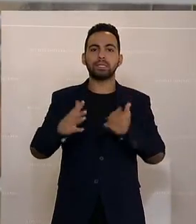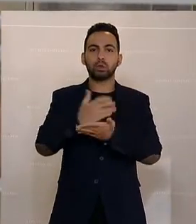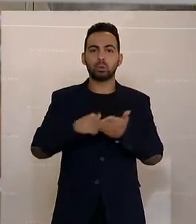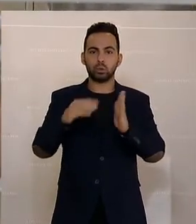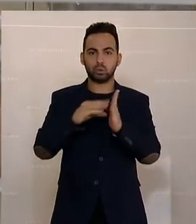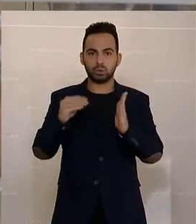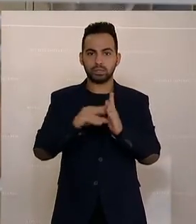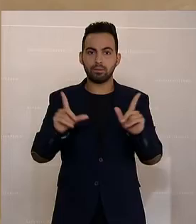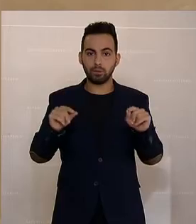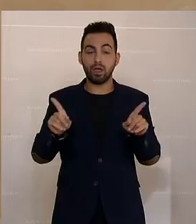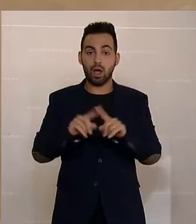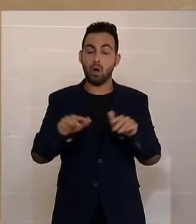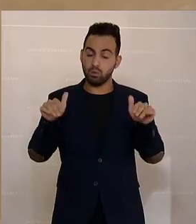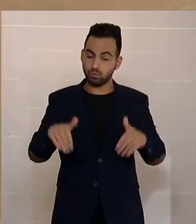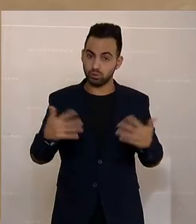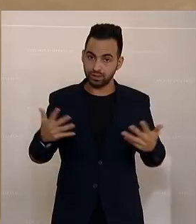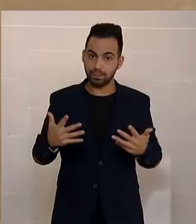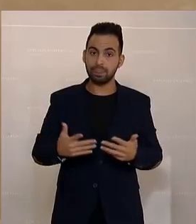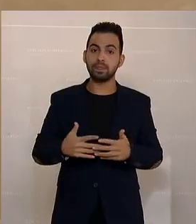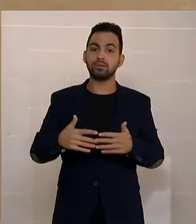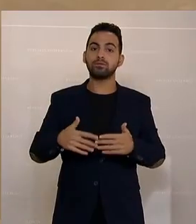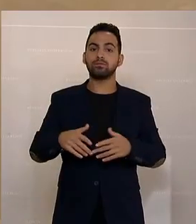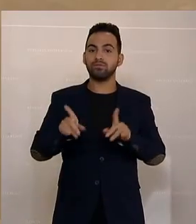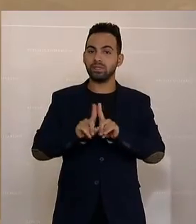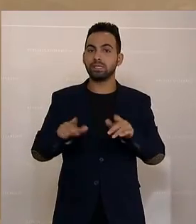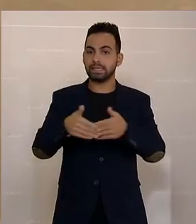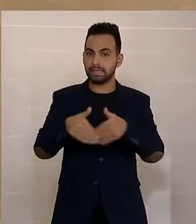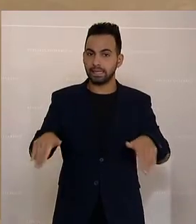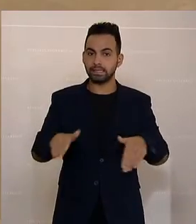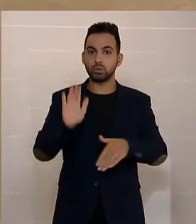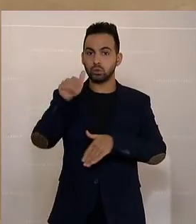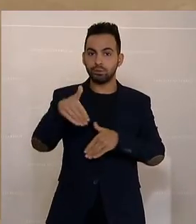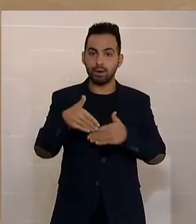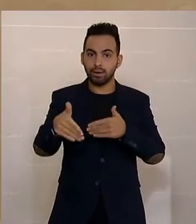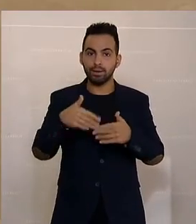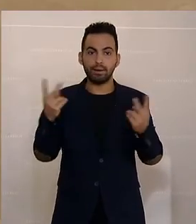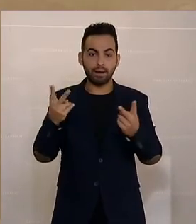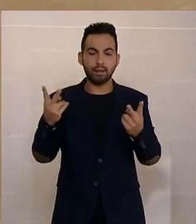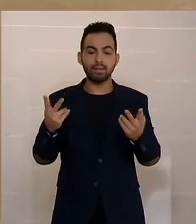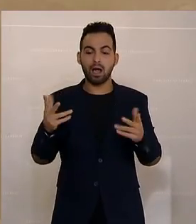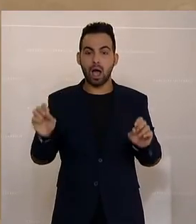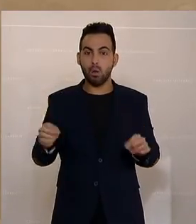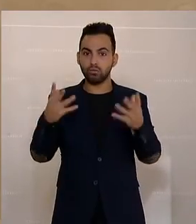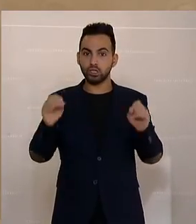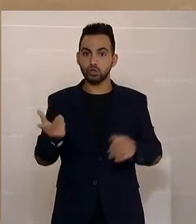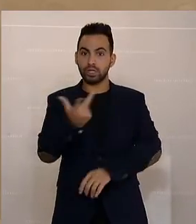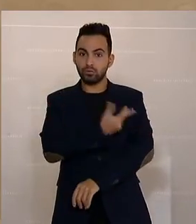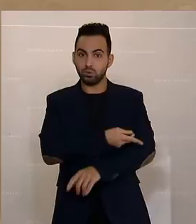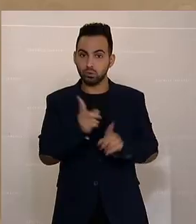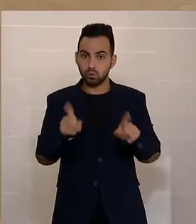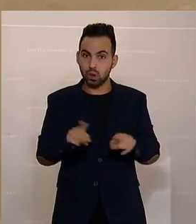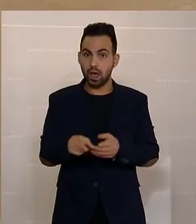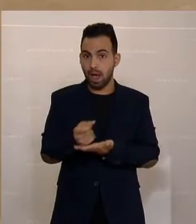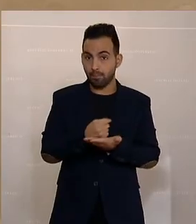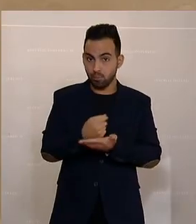das heißt auch, dass man sich über Standesgrenzen hinweg der Frage nähern muss, ob nicht Auffrischungsimpfungen auch in einer